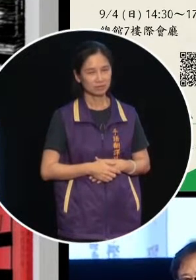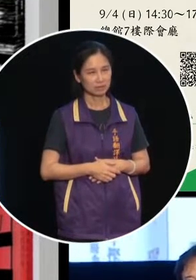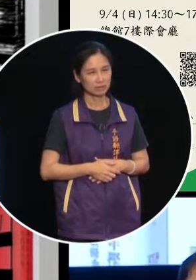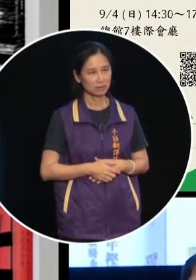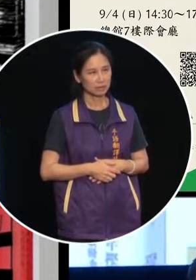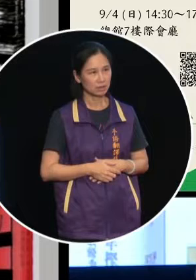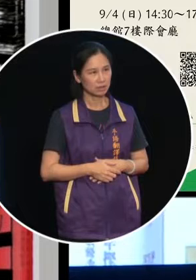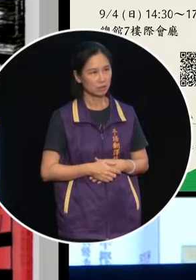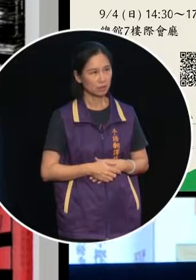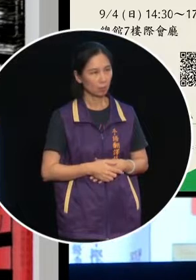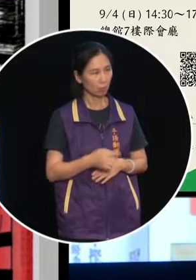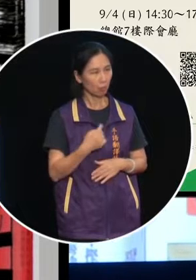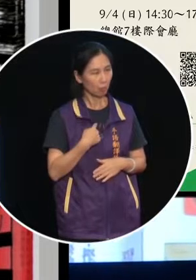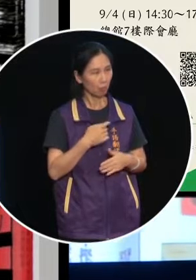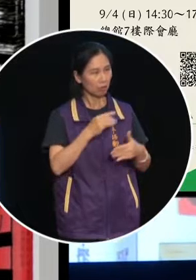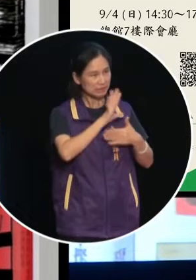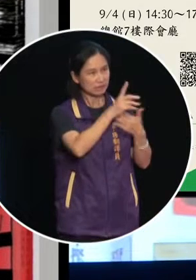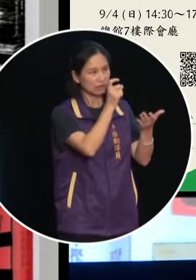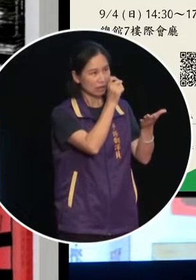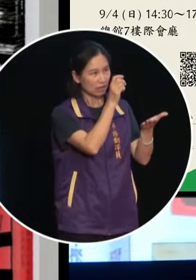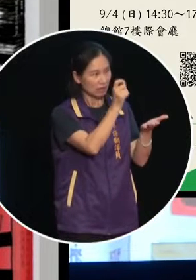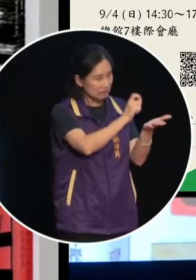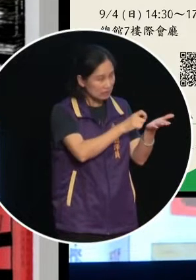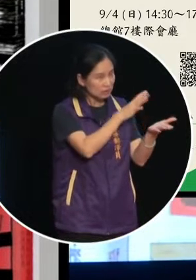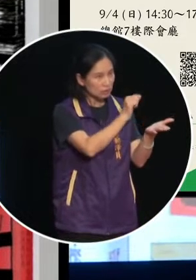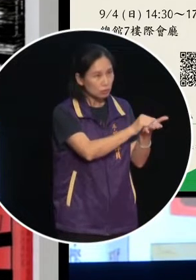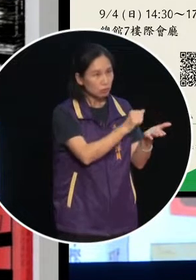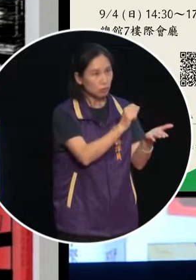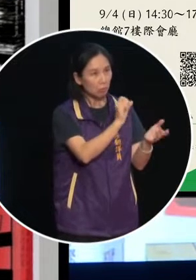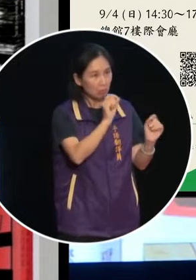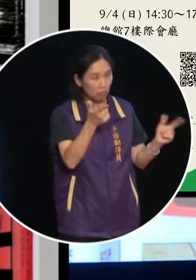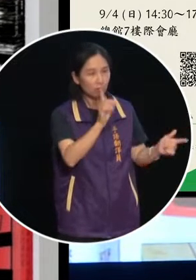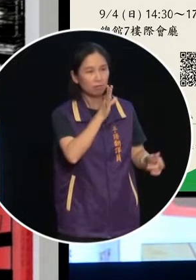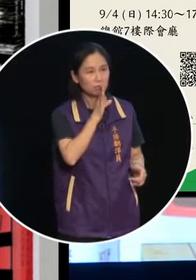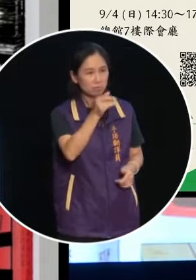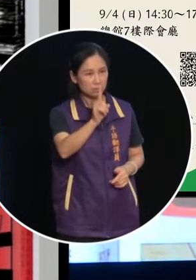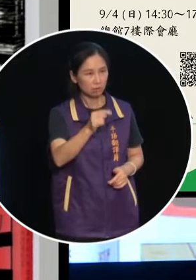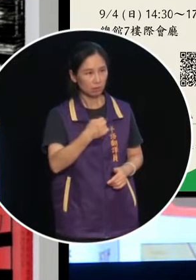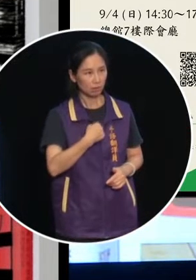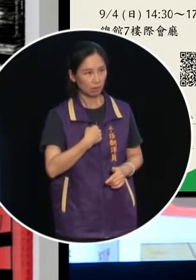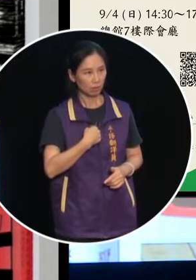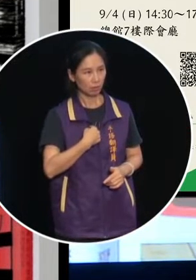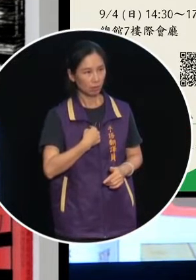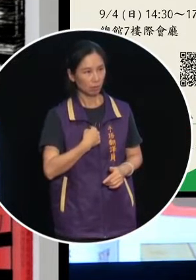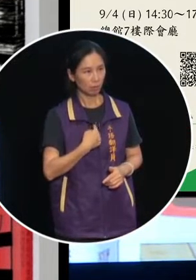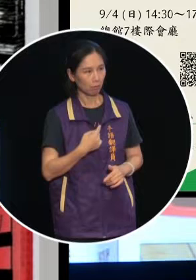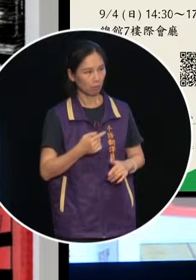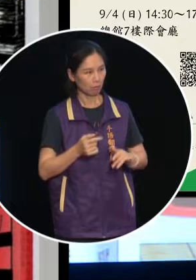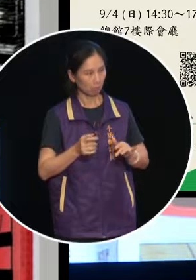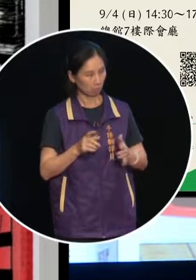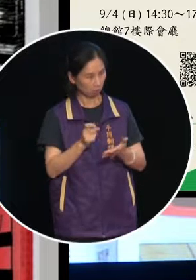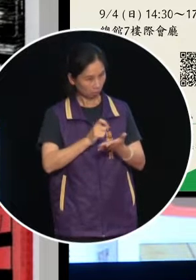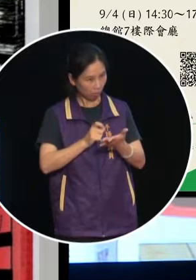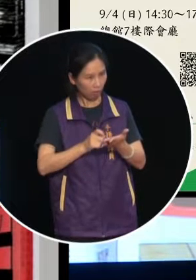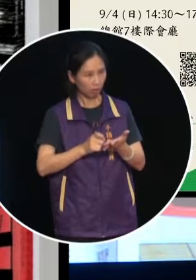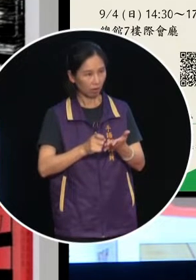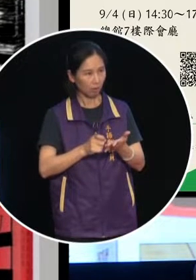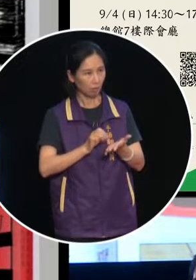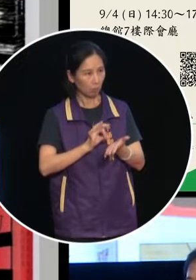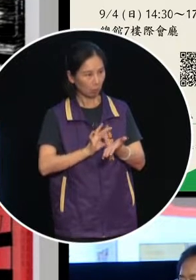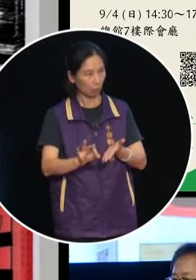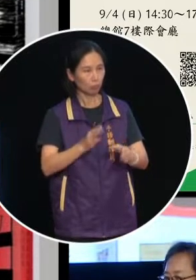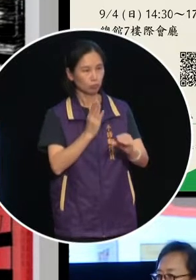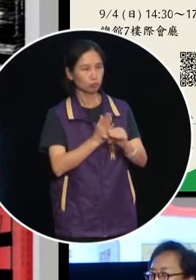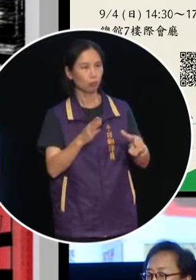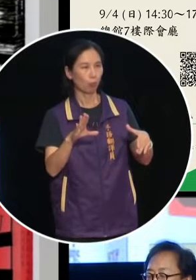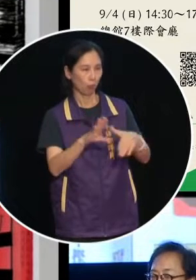我跟其他的作者不一样的是，尽量我把我的作品弄成中文，翻译成中